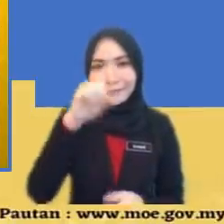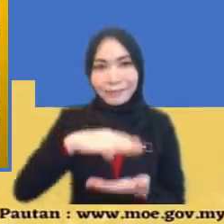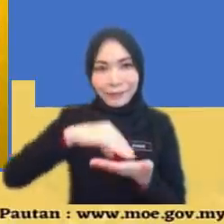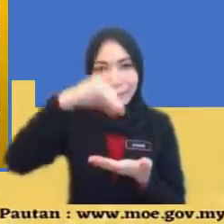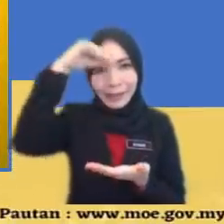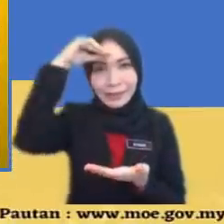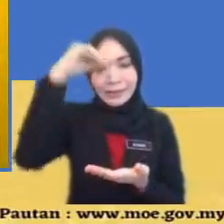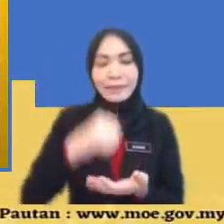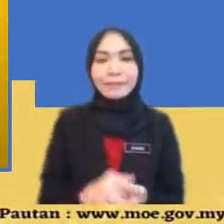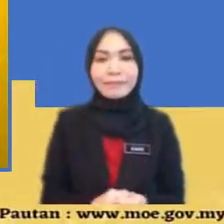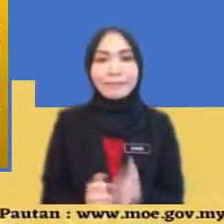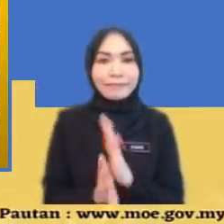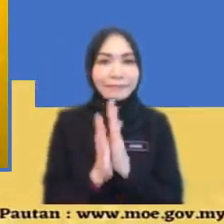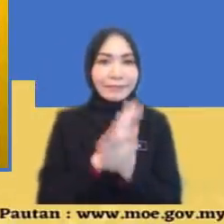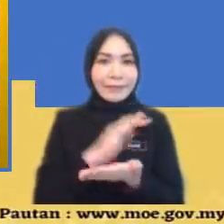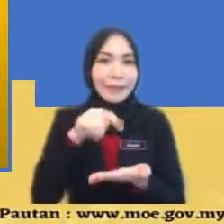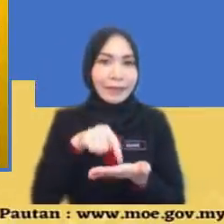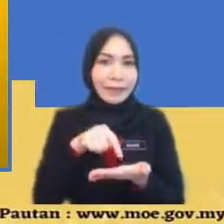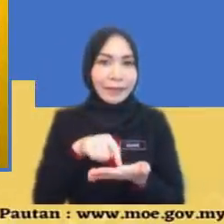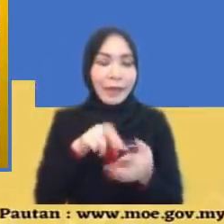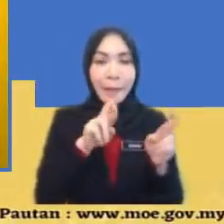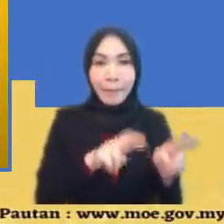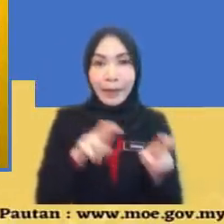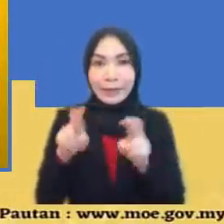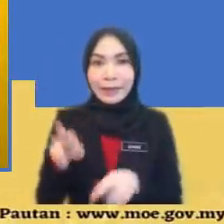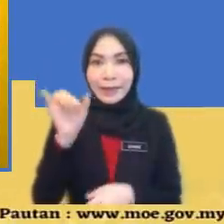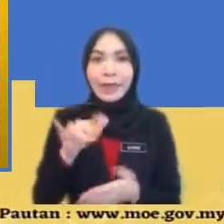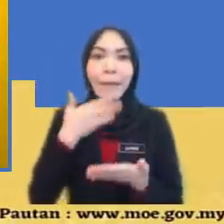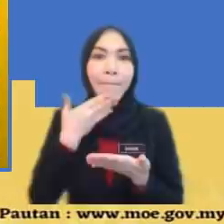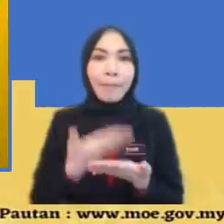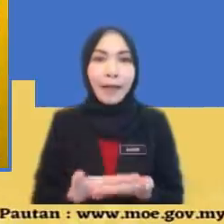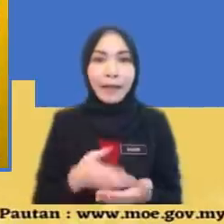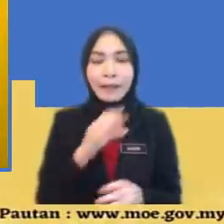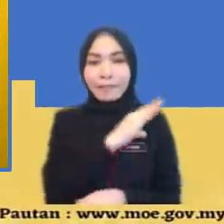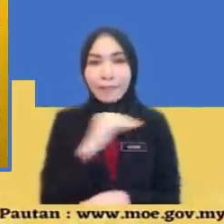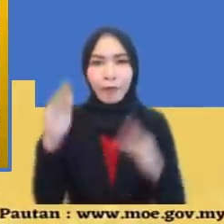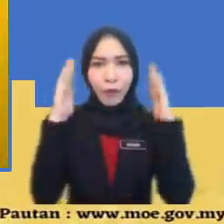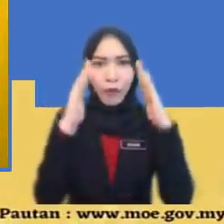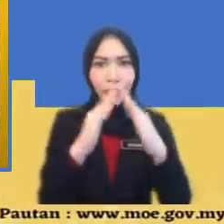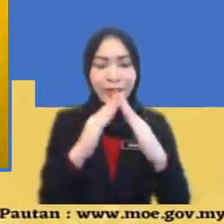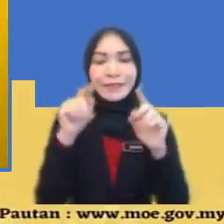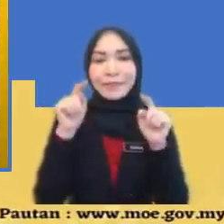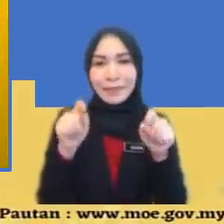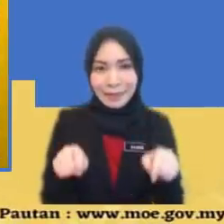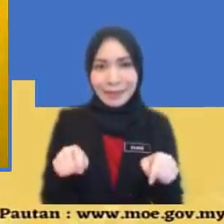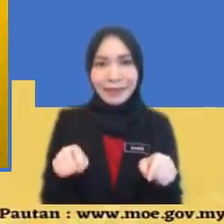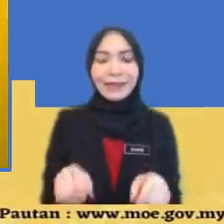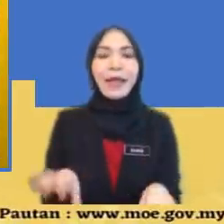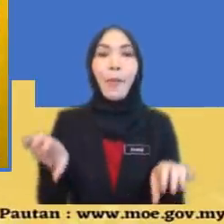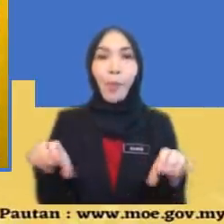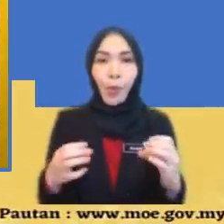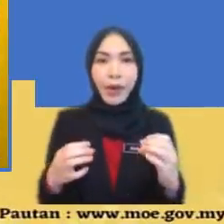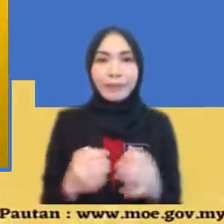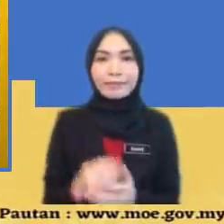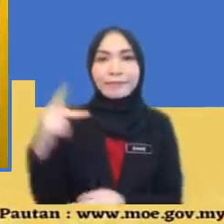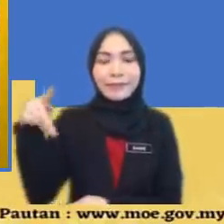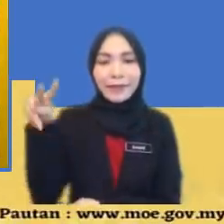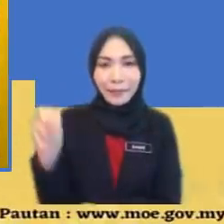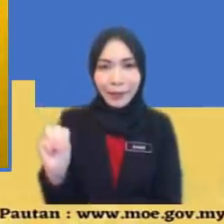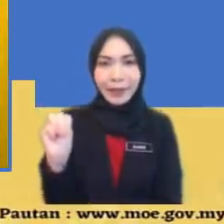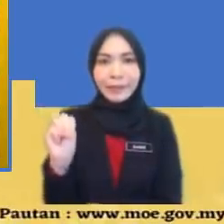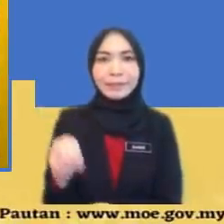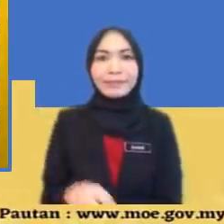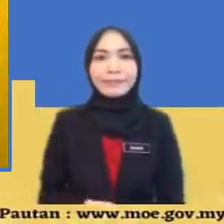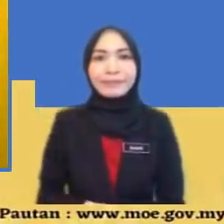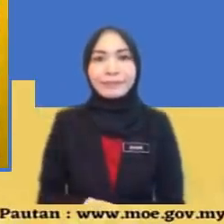beban er perancangan yang stratejik dan berfokus perlu dilaksanakan gbm menyarankan agar